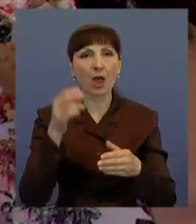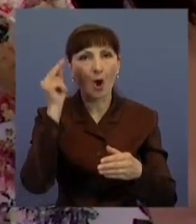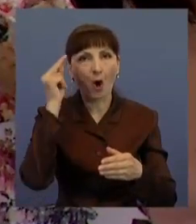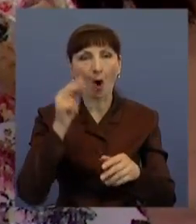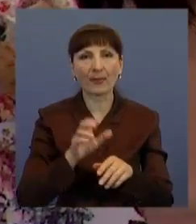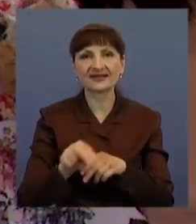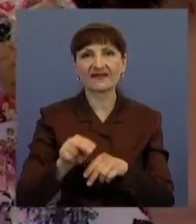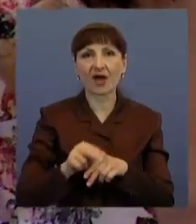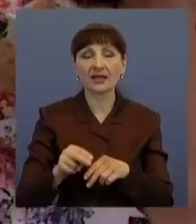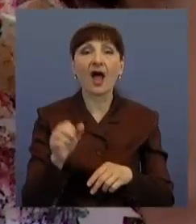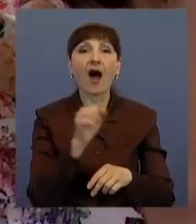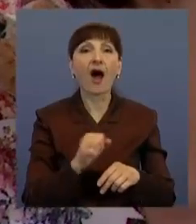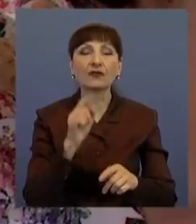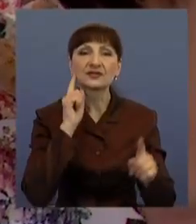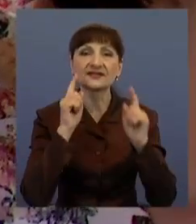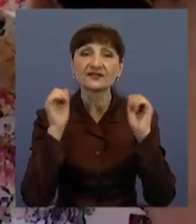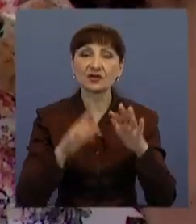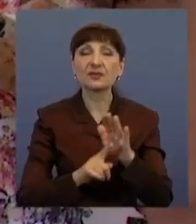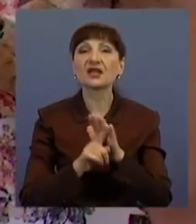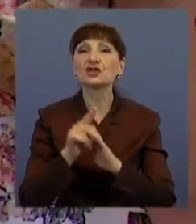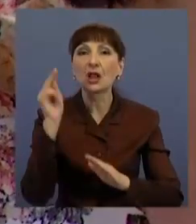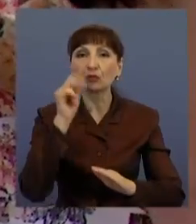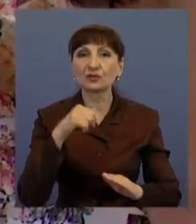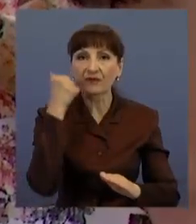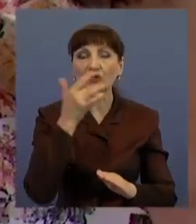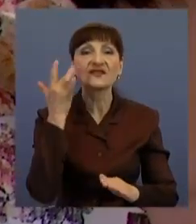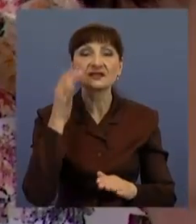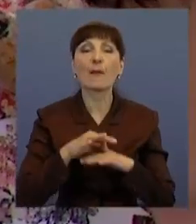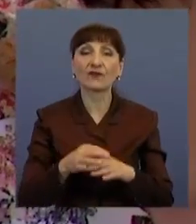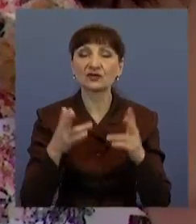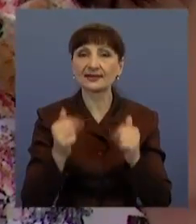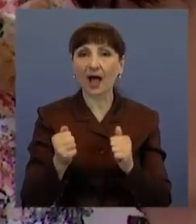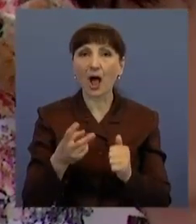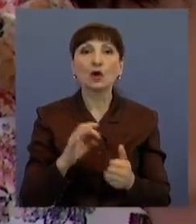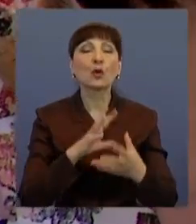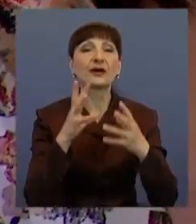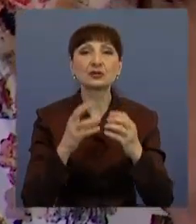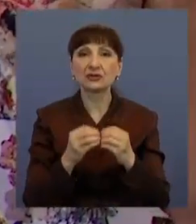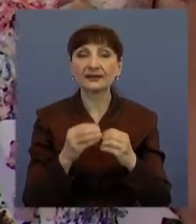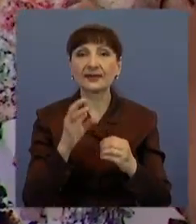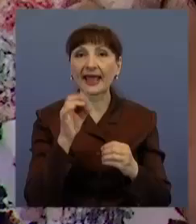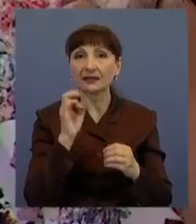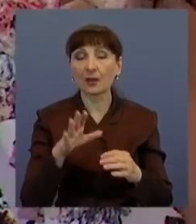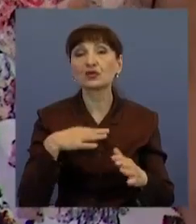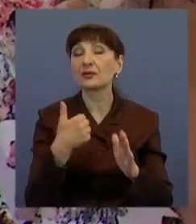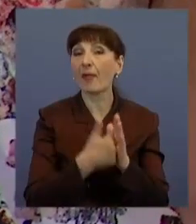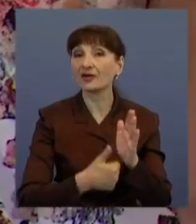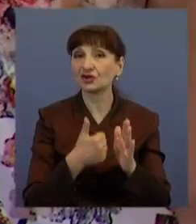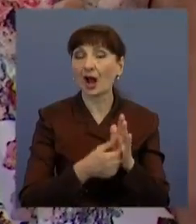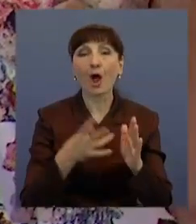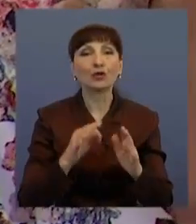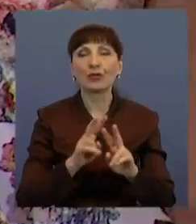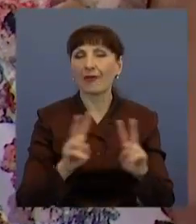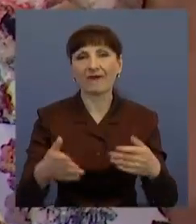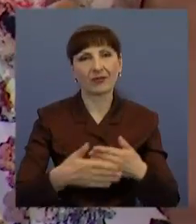августовское совещание перед началом учебного года. Но по результатам ЕНТ, может быть, поощряли, но